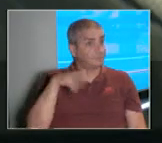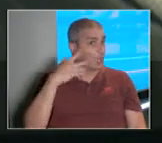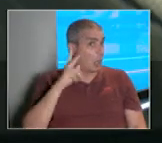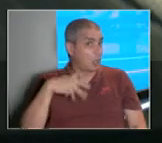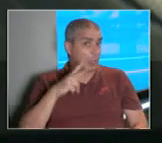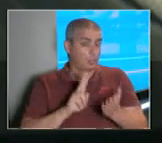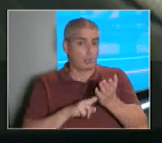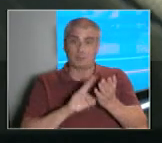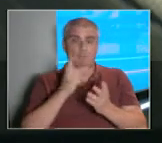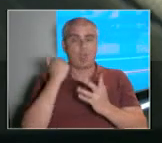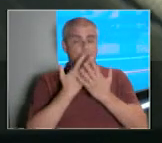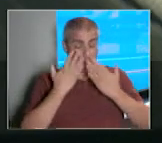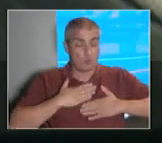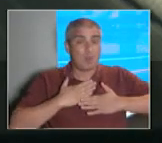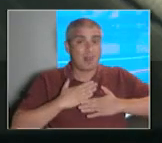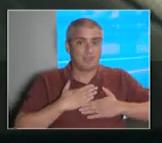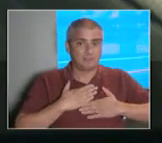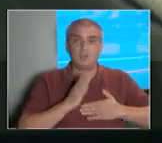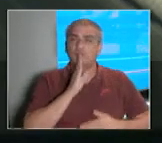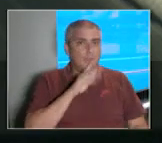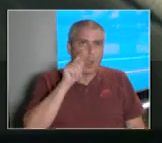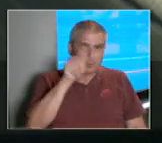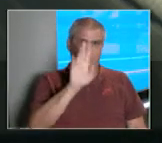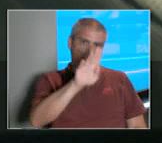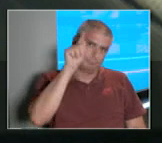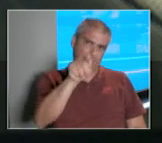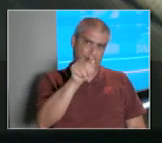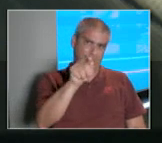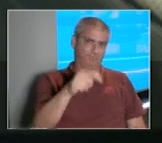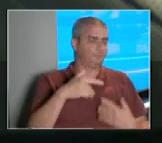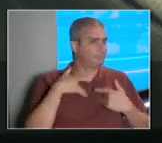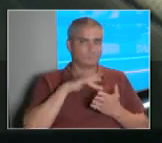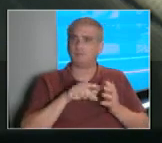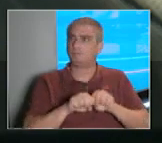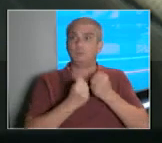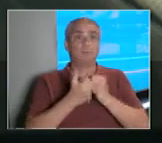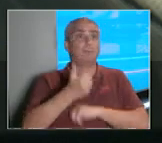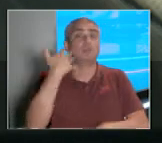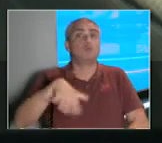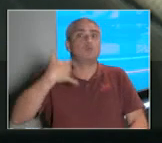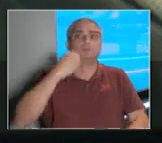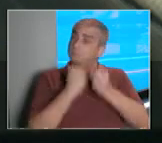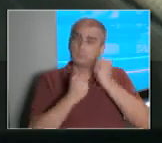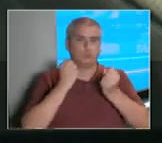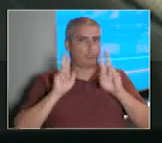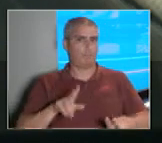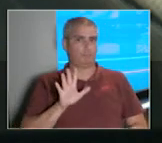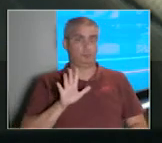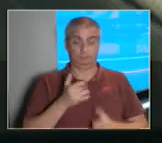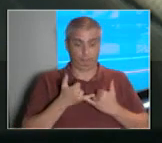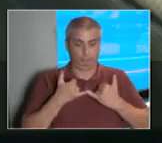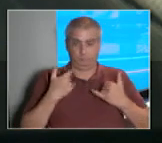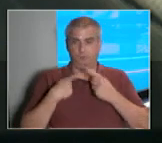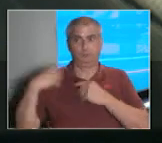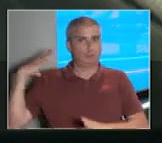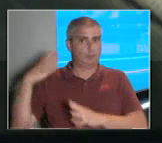נכון, אם לא היה ברור לי, שהבעיה היא נתניהו. אנחנו נמצאים במשבר מנהיגות מאוד חריף. שהלך והתפתח